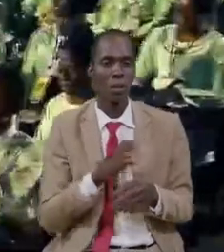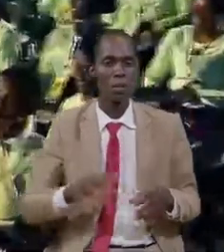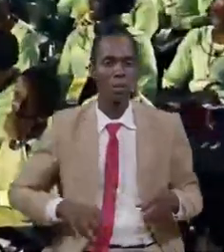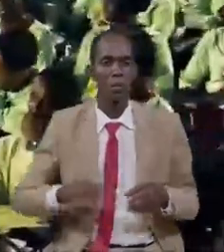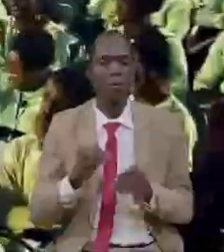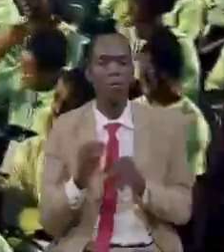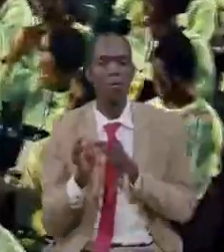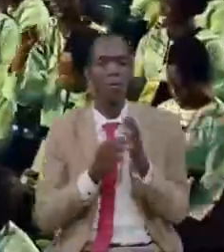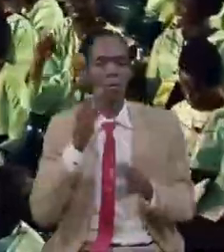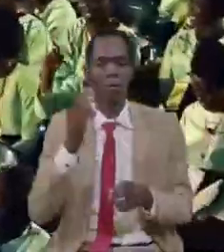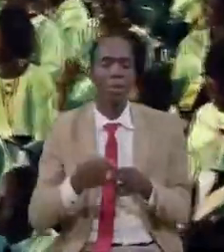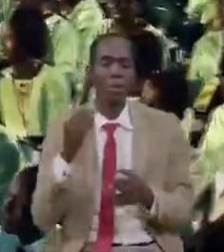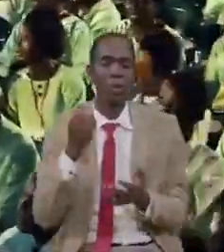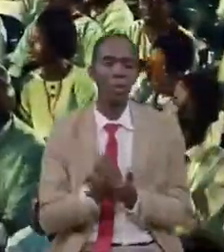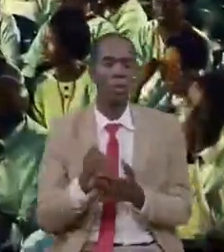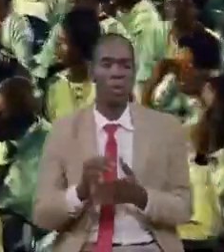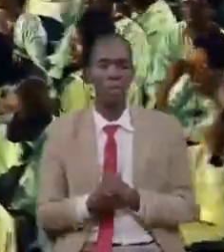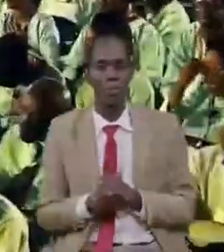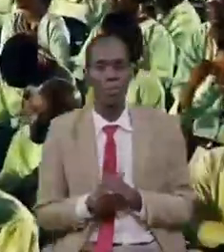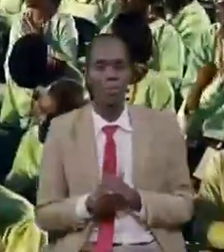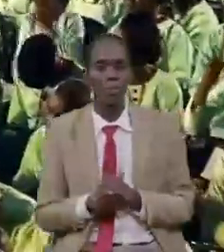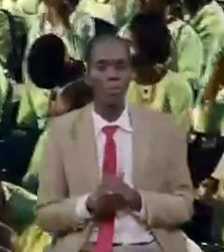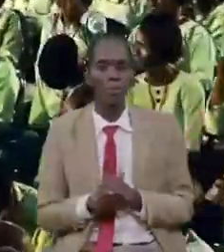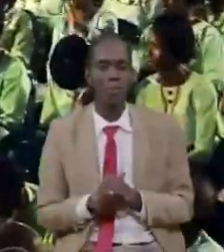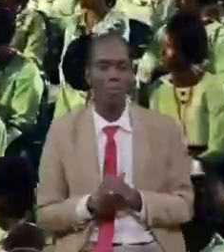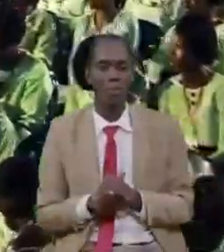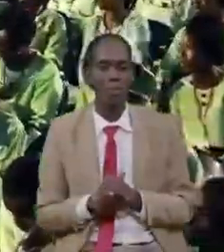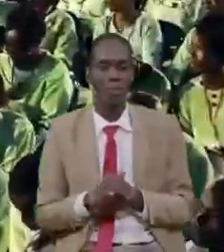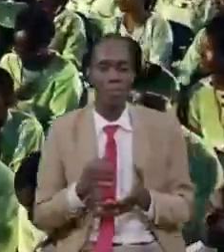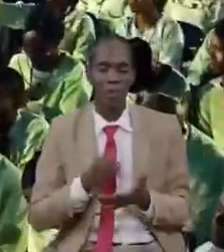nom de Jésus. C'est pour toi.